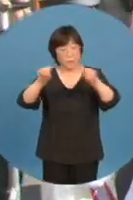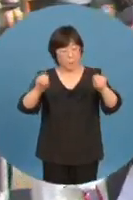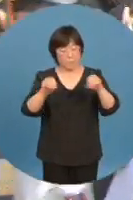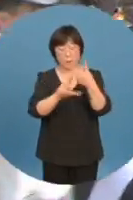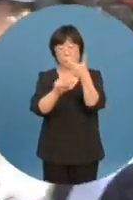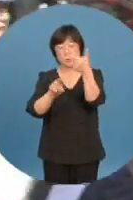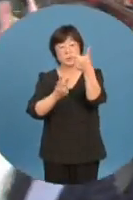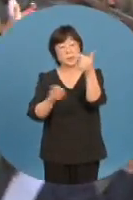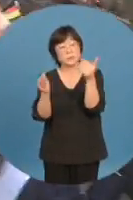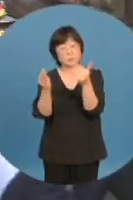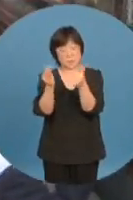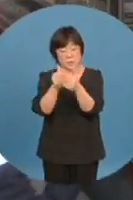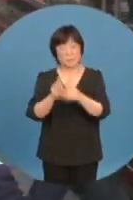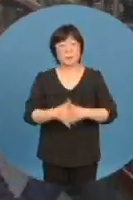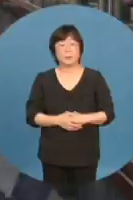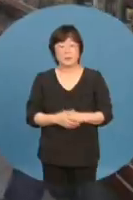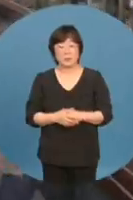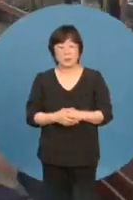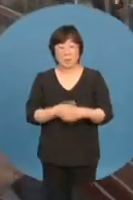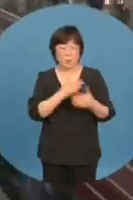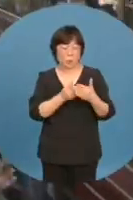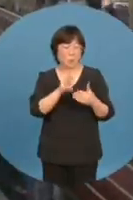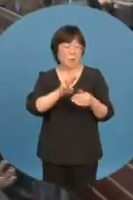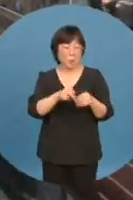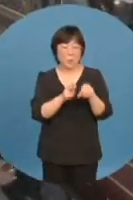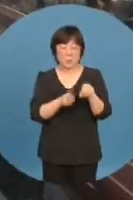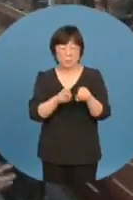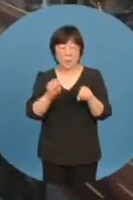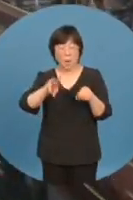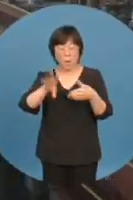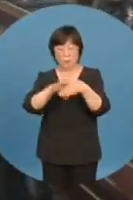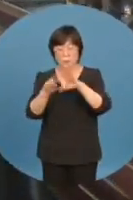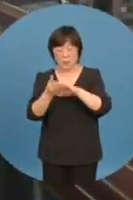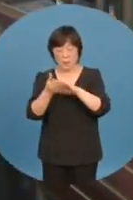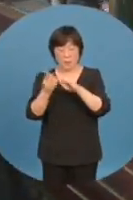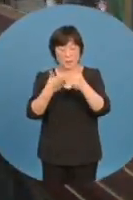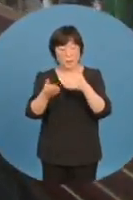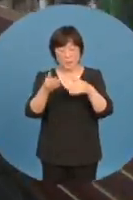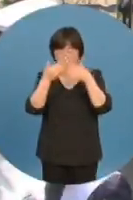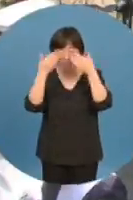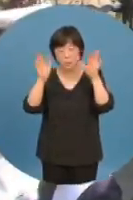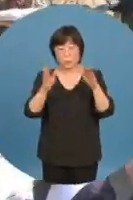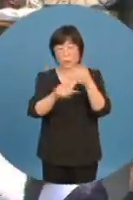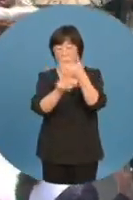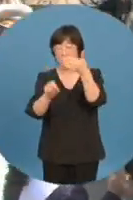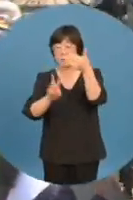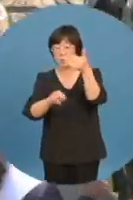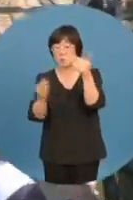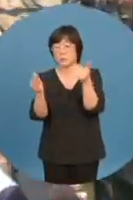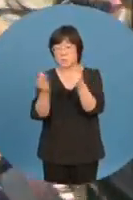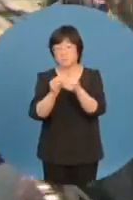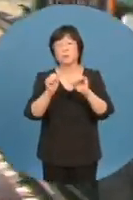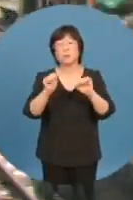は6月30日まで。ときめき阿波旅阿波文化体感博は9月30日まで